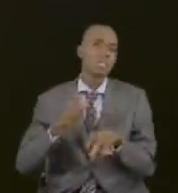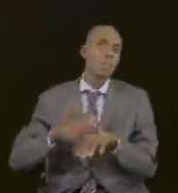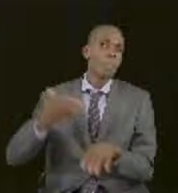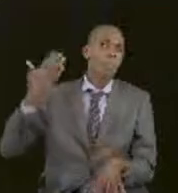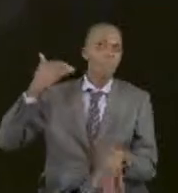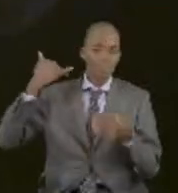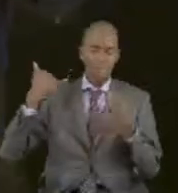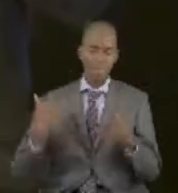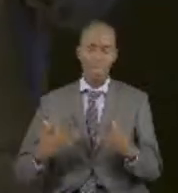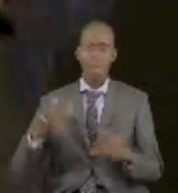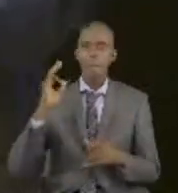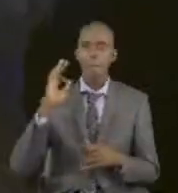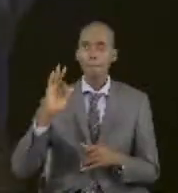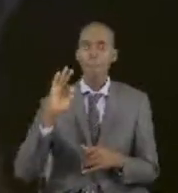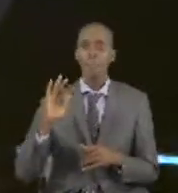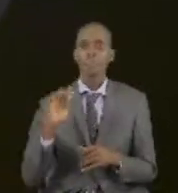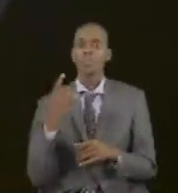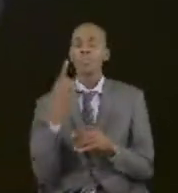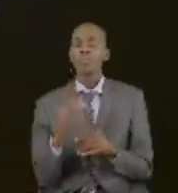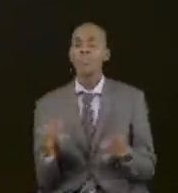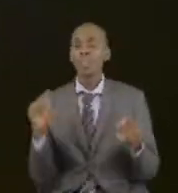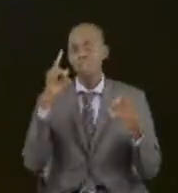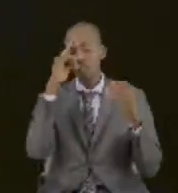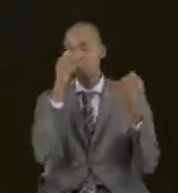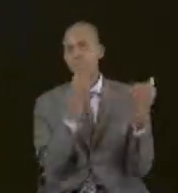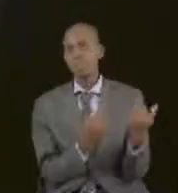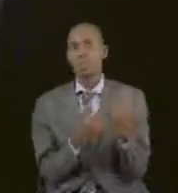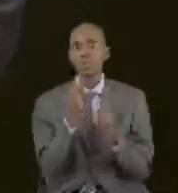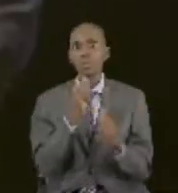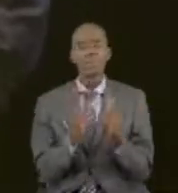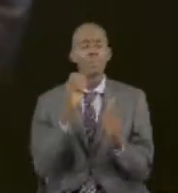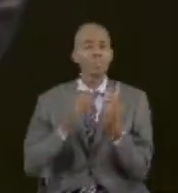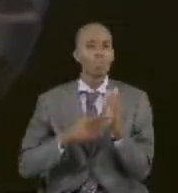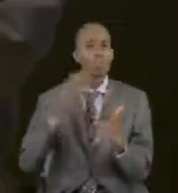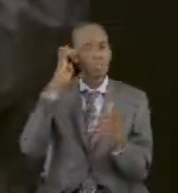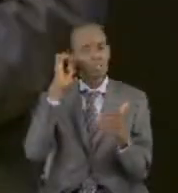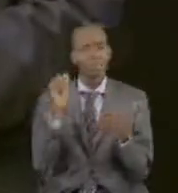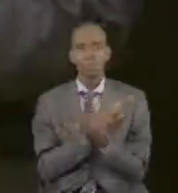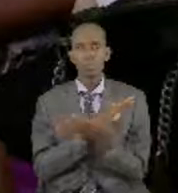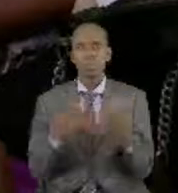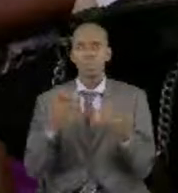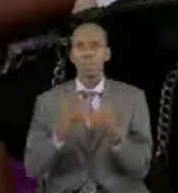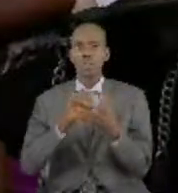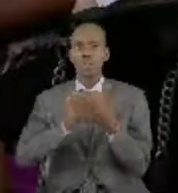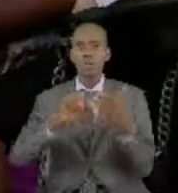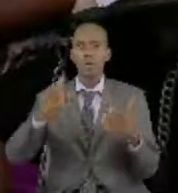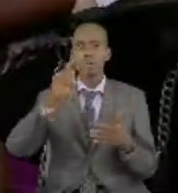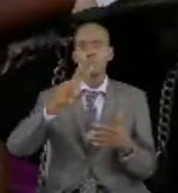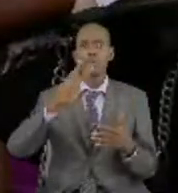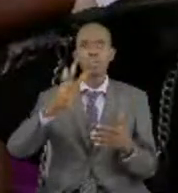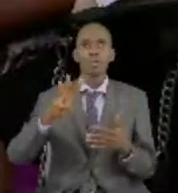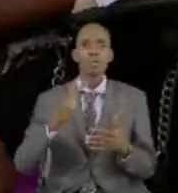annonce maintenant la foi qu'il s'efforçait alors de détruire. Maintenant, dans le verset 24,